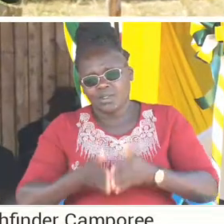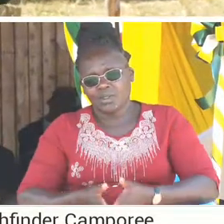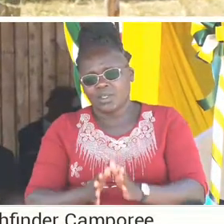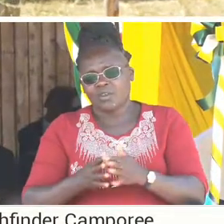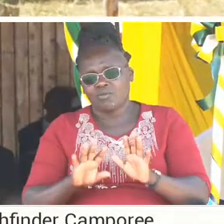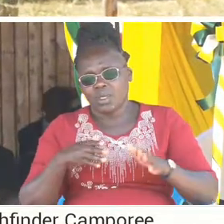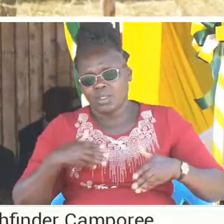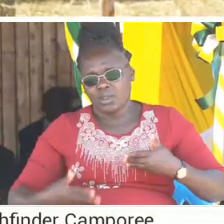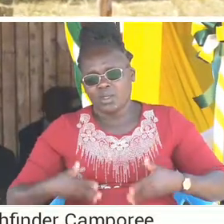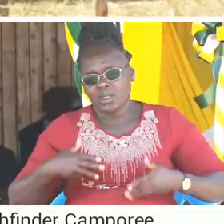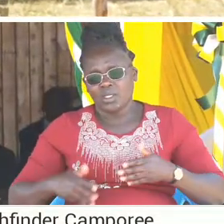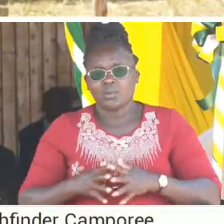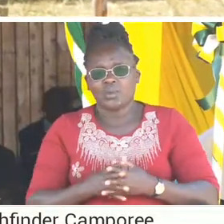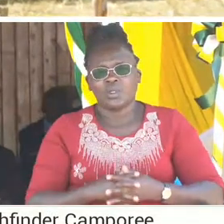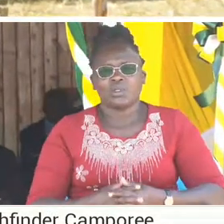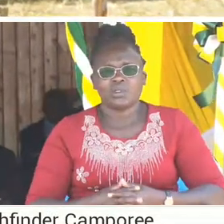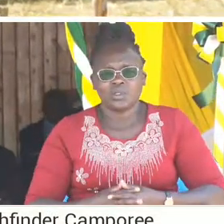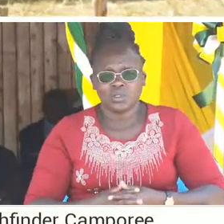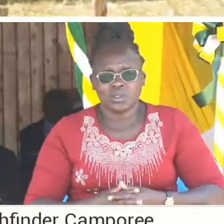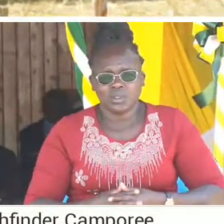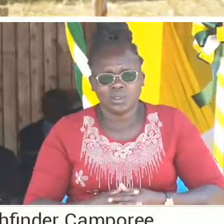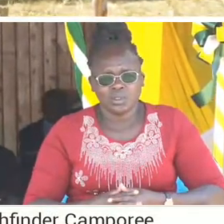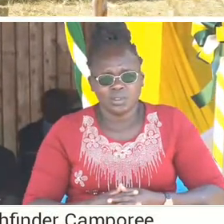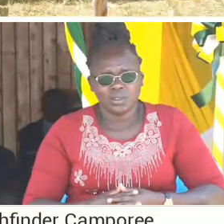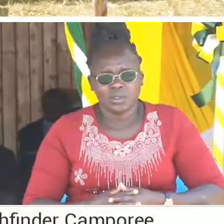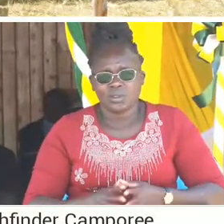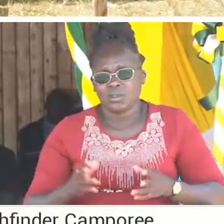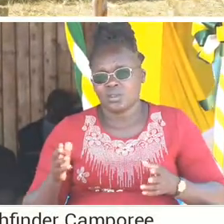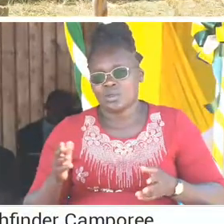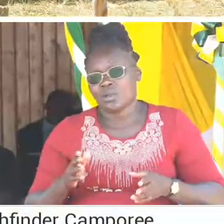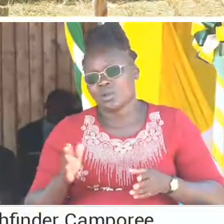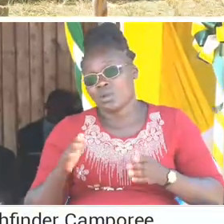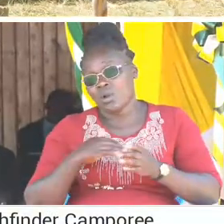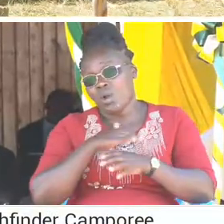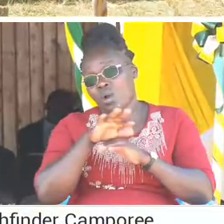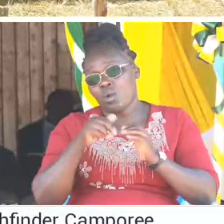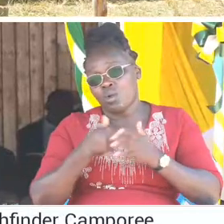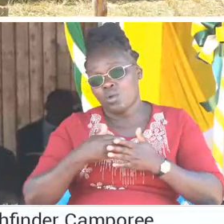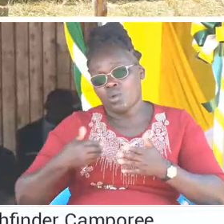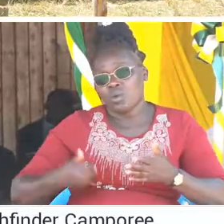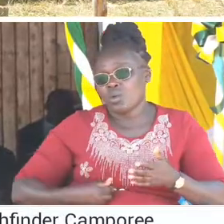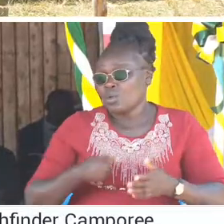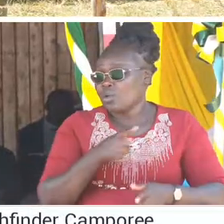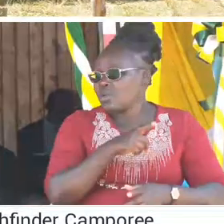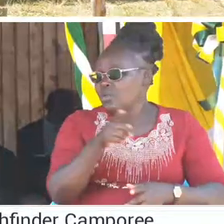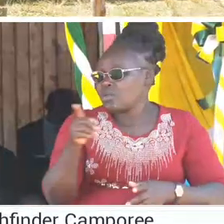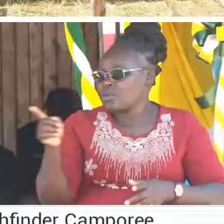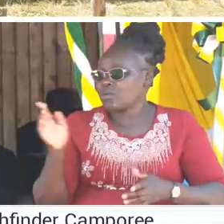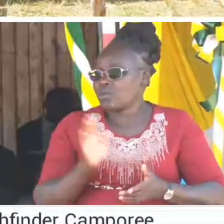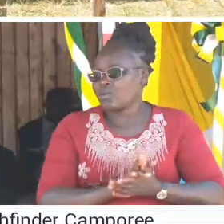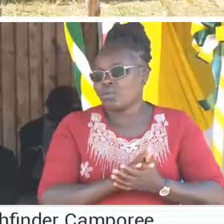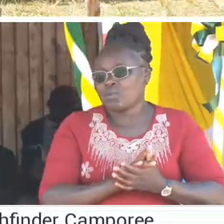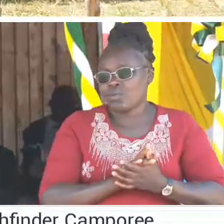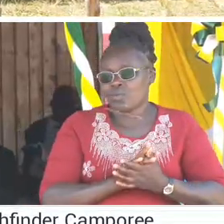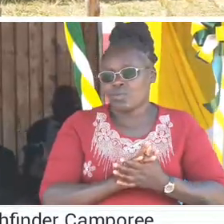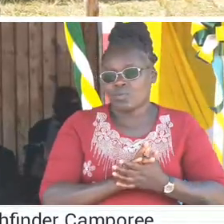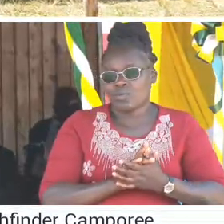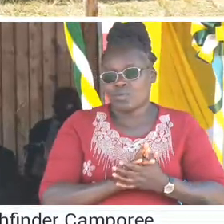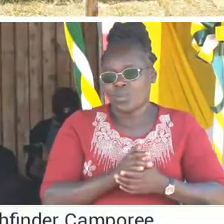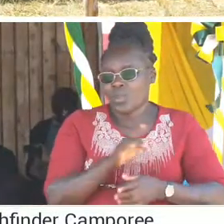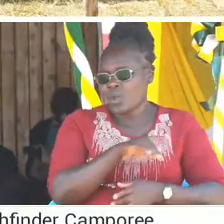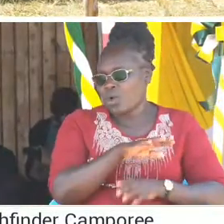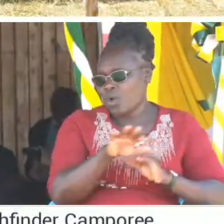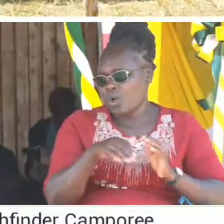ajili ya mkutano huu wa Kapsabet. Hawa vijana waliokuwepo kwenye hii Camporee watoke na waende wasiwe mapooza. Wawe